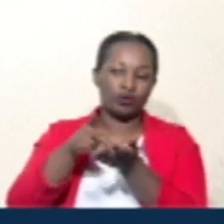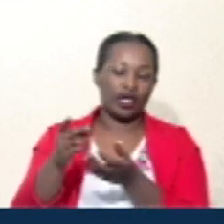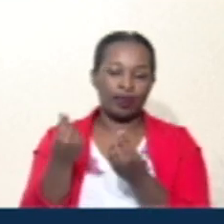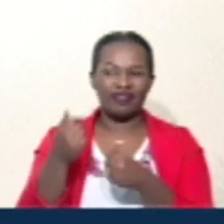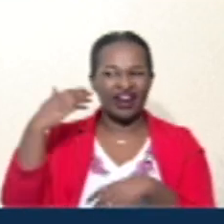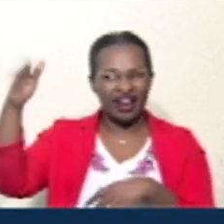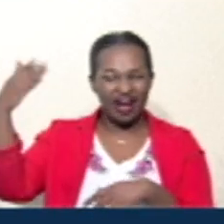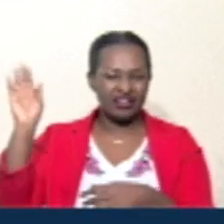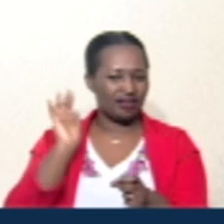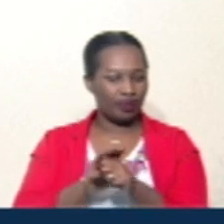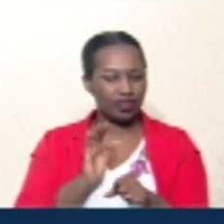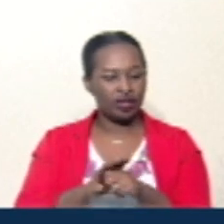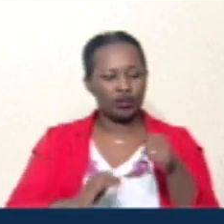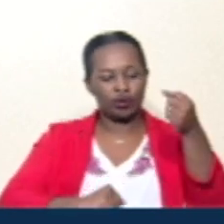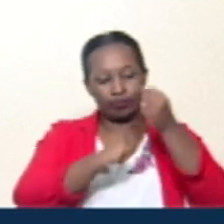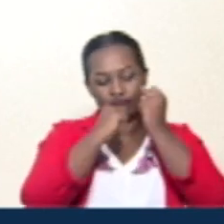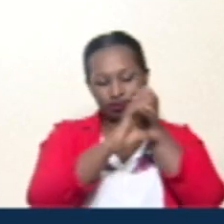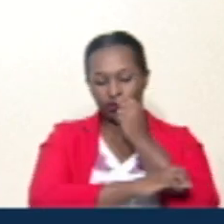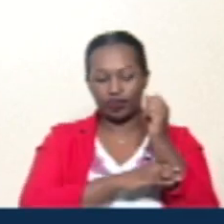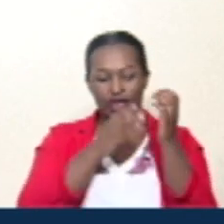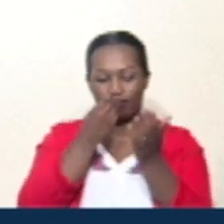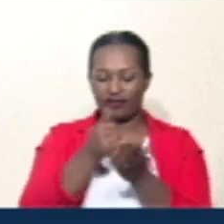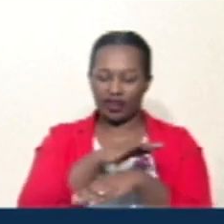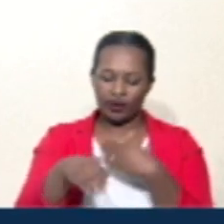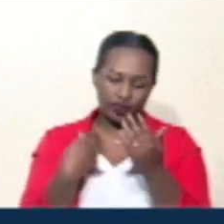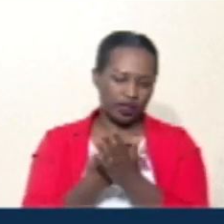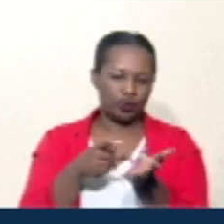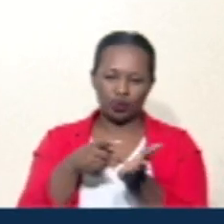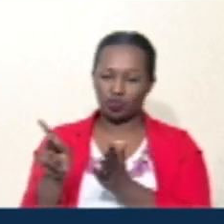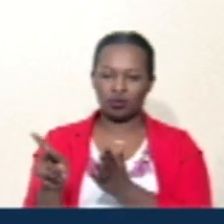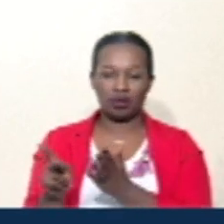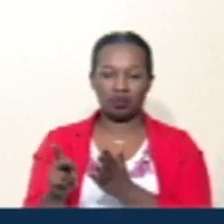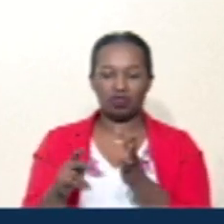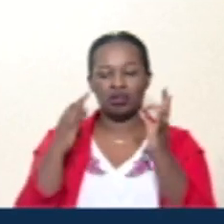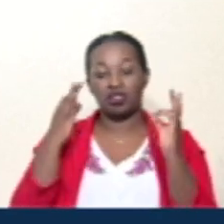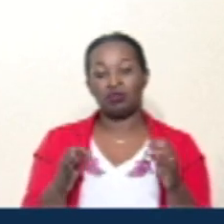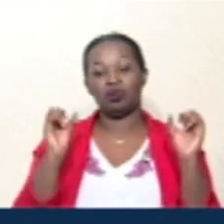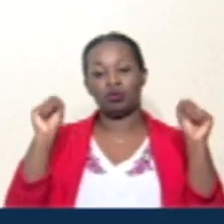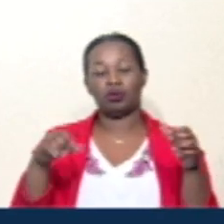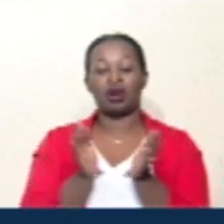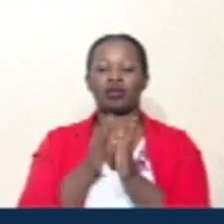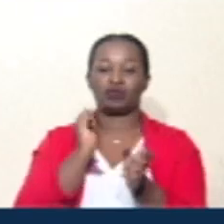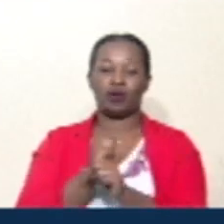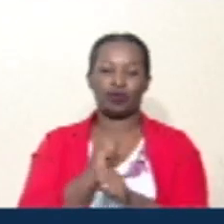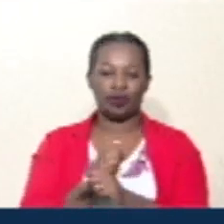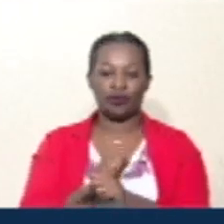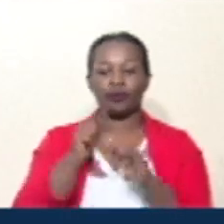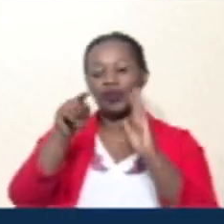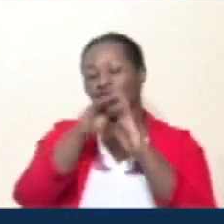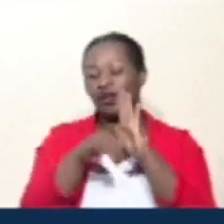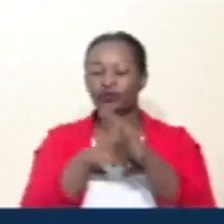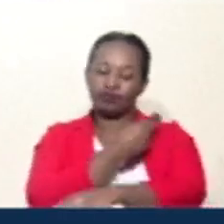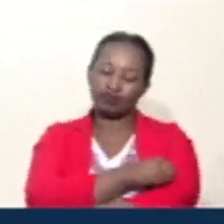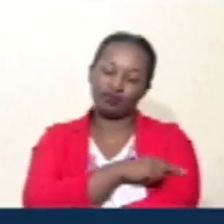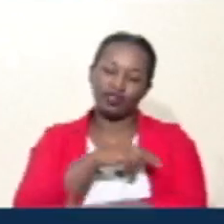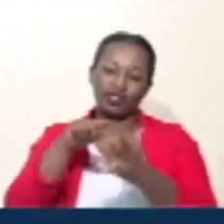kumwunganira mu gihugu dukwavaringa cost zimwe zagabanutse ni ibintu bishoboka kandi bizakorwa. Iyi gahunda y'ubuvuzi